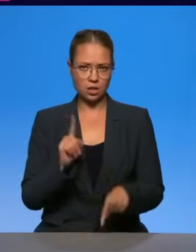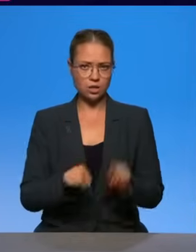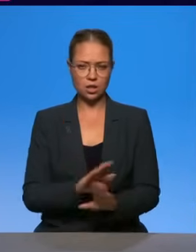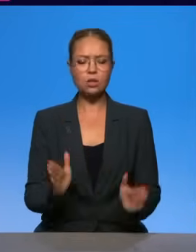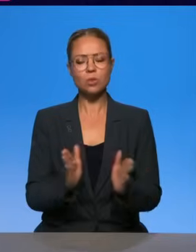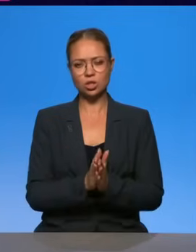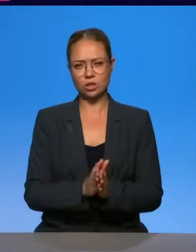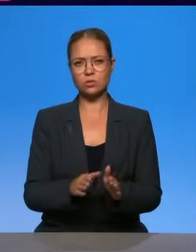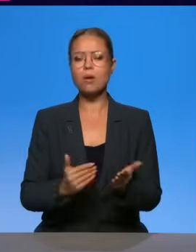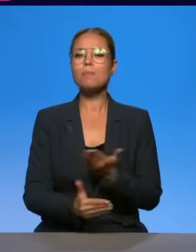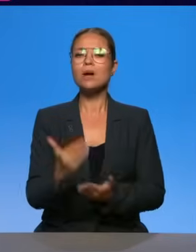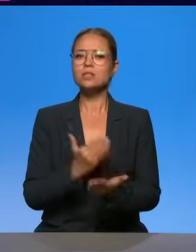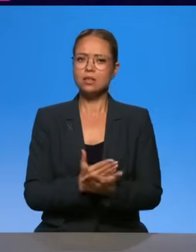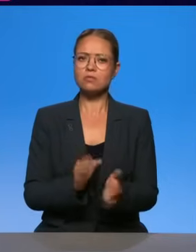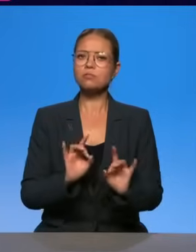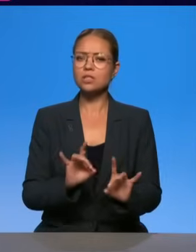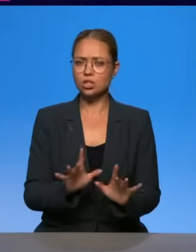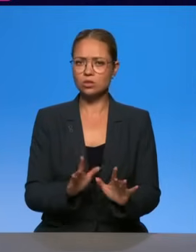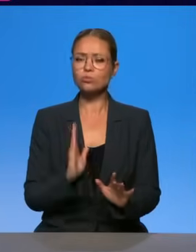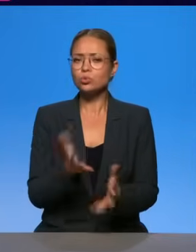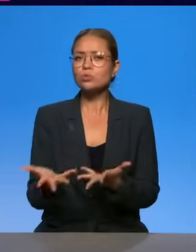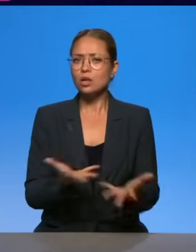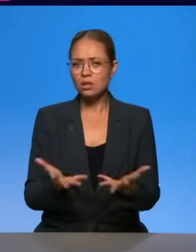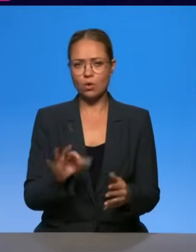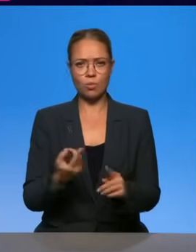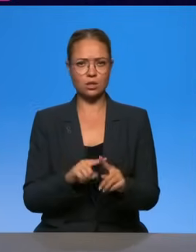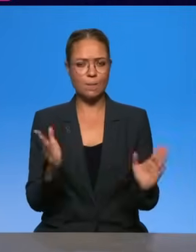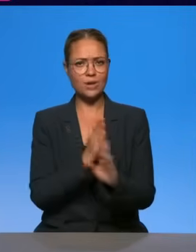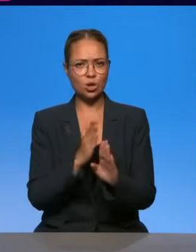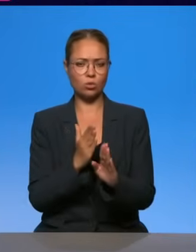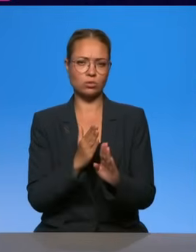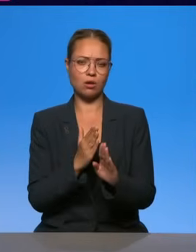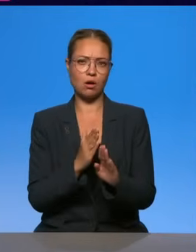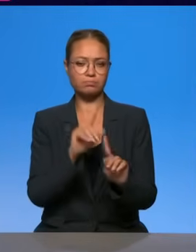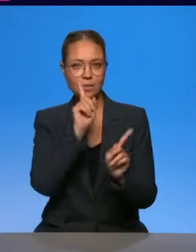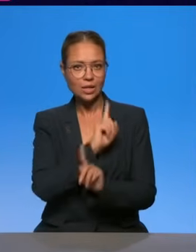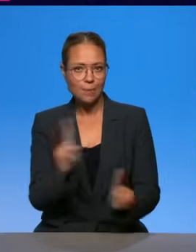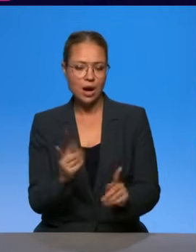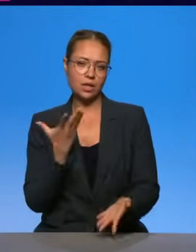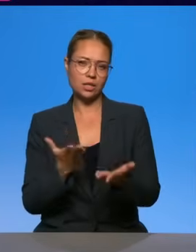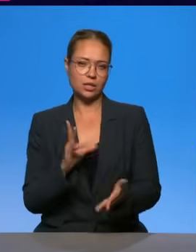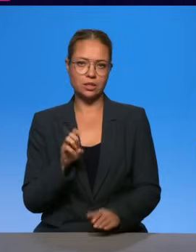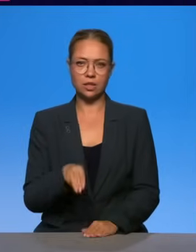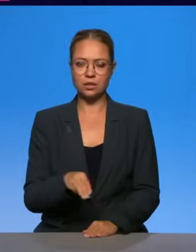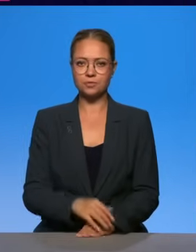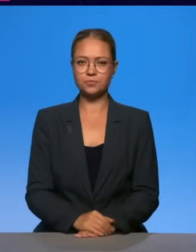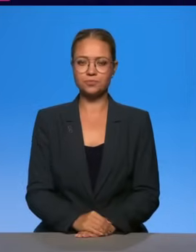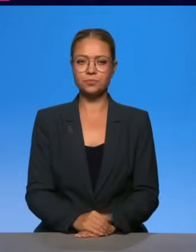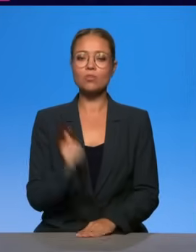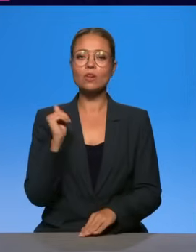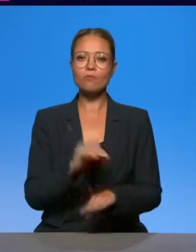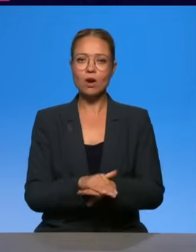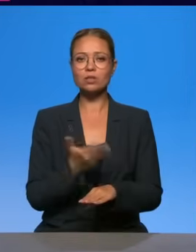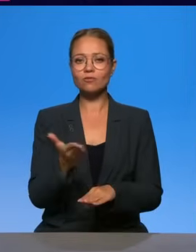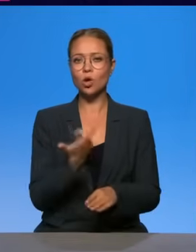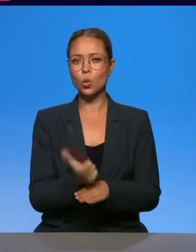последствиях этой природной, знаю, аномалии или не аномалии, как вы это оцениваете? На самом деле, вы очень